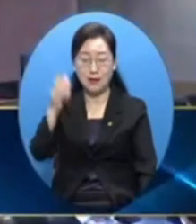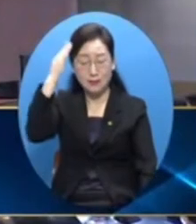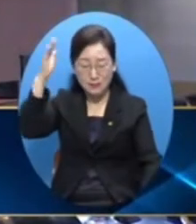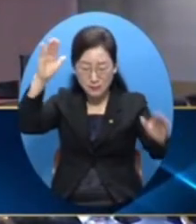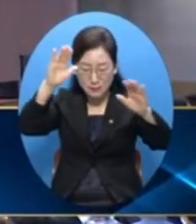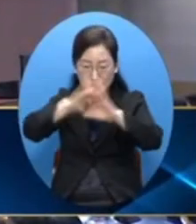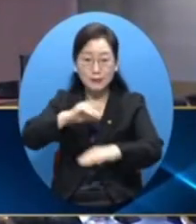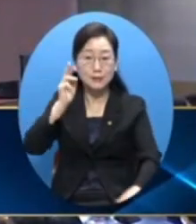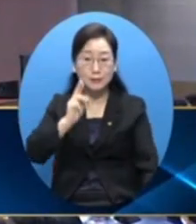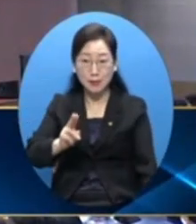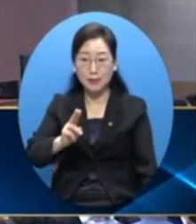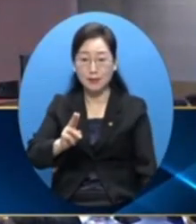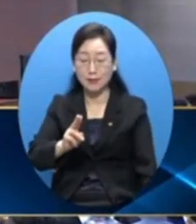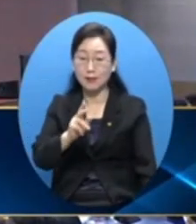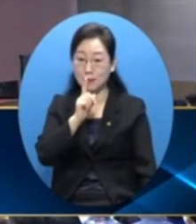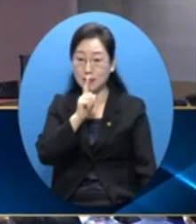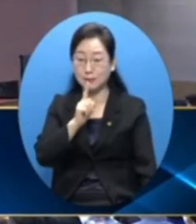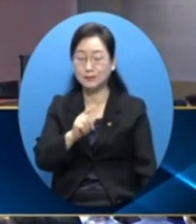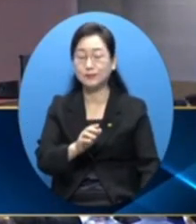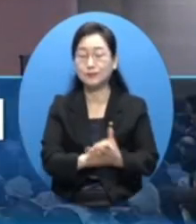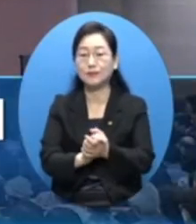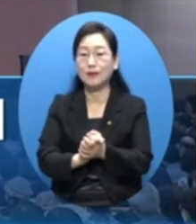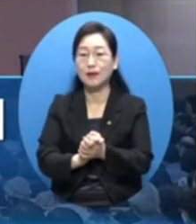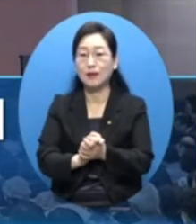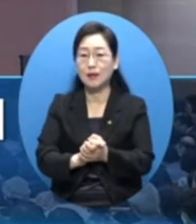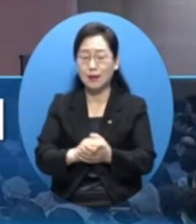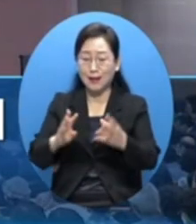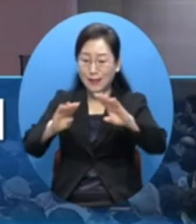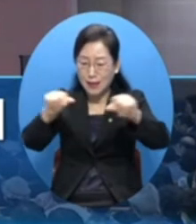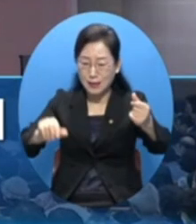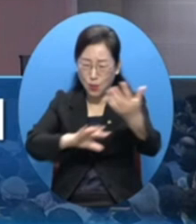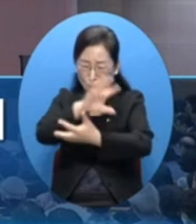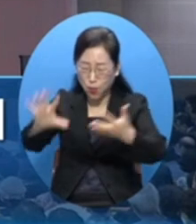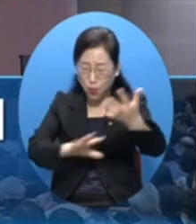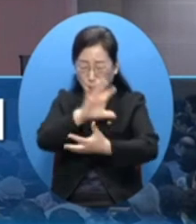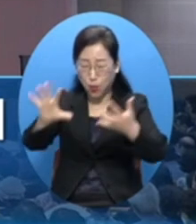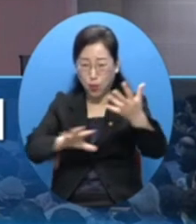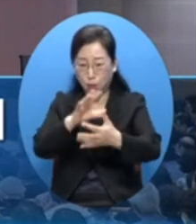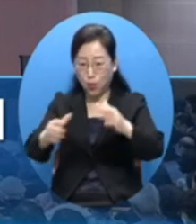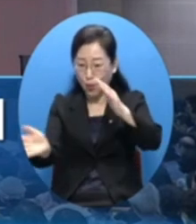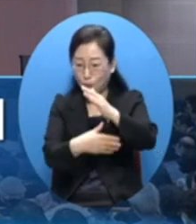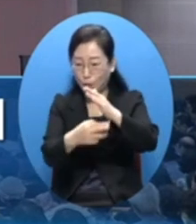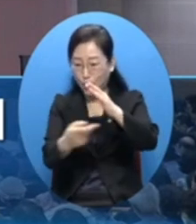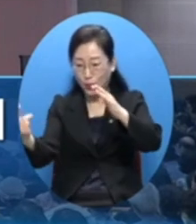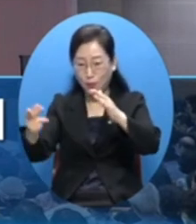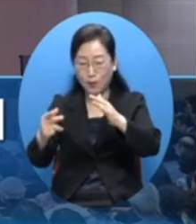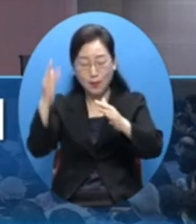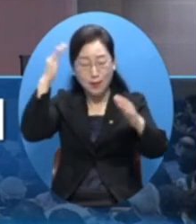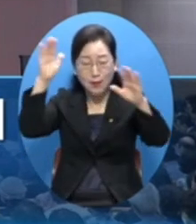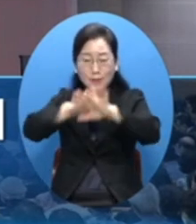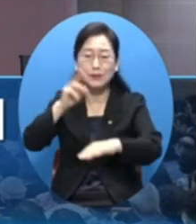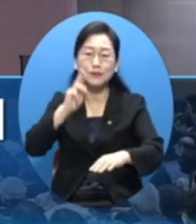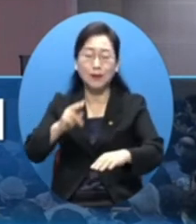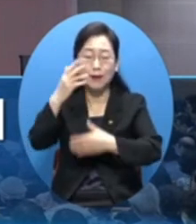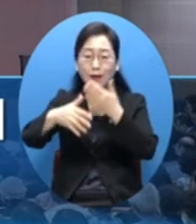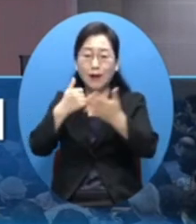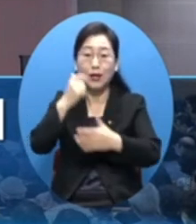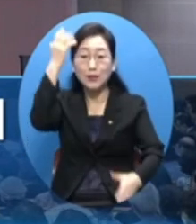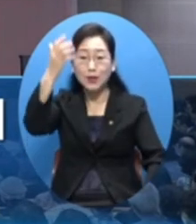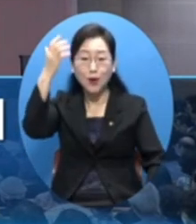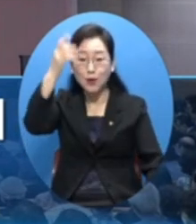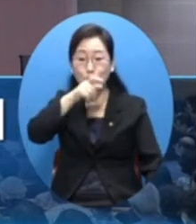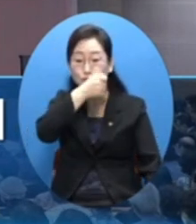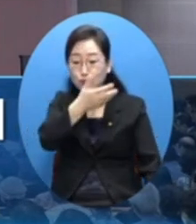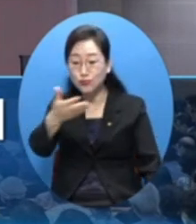깊음이 있었다고 성경은 말씀합니다. 2절입니다. 땅이 혼돈하고 공허하며 흑암이 깊음이 있고 하나님의 영은 수면에